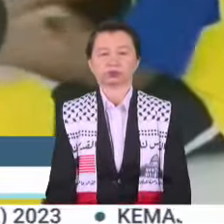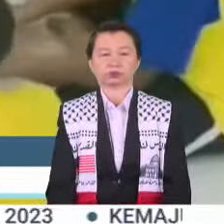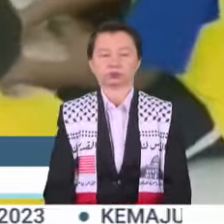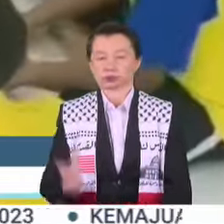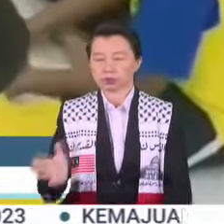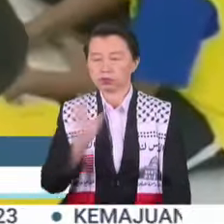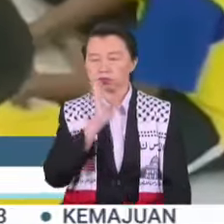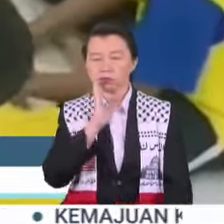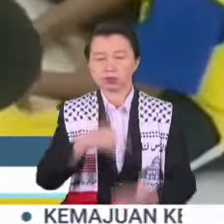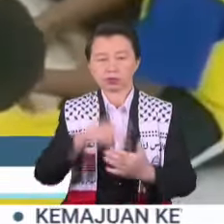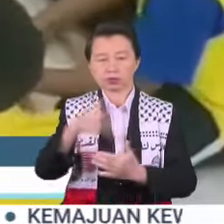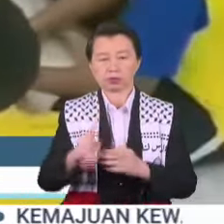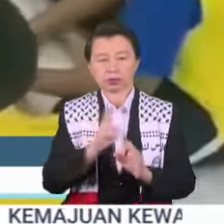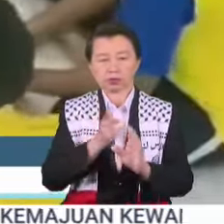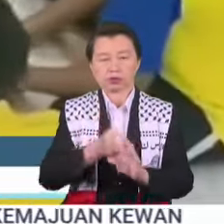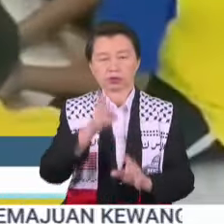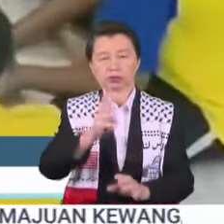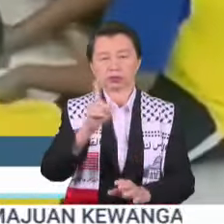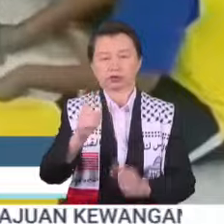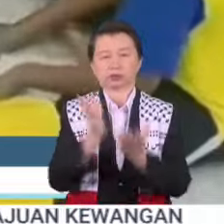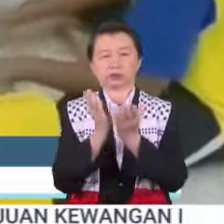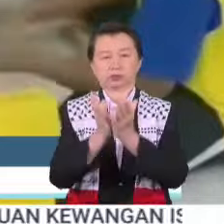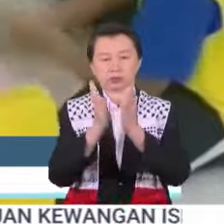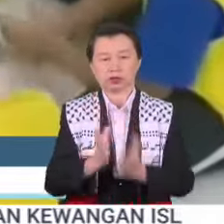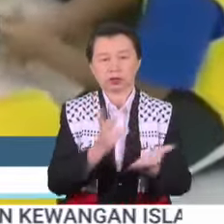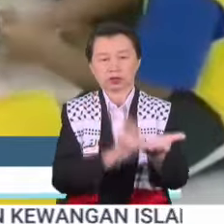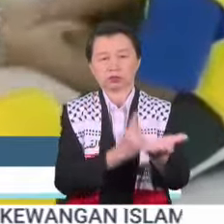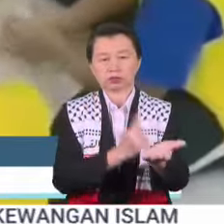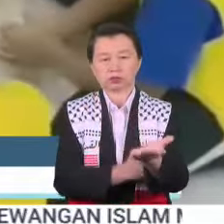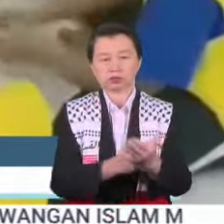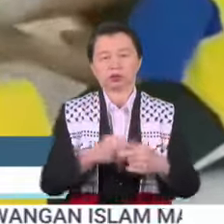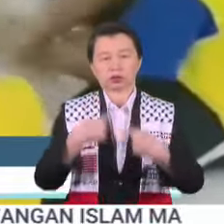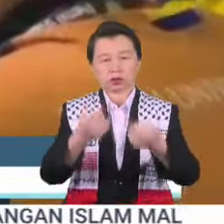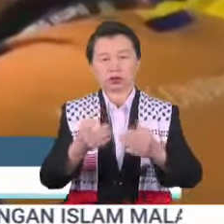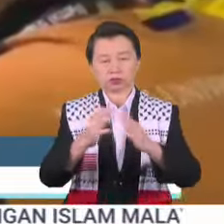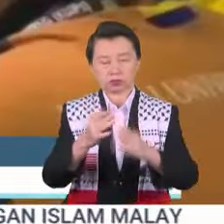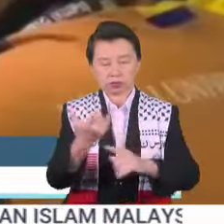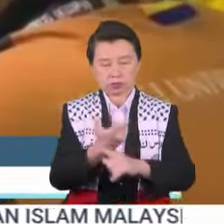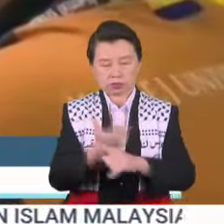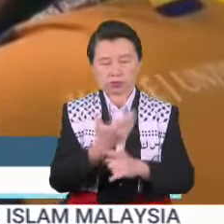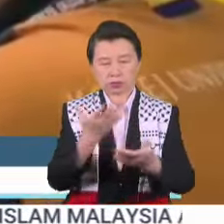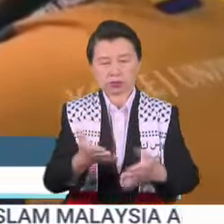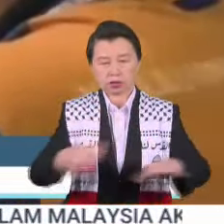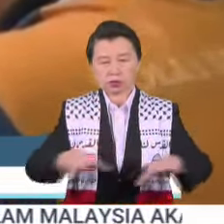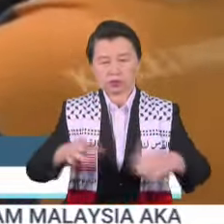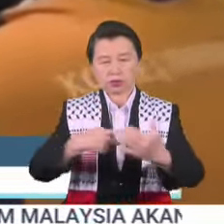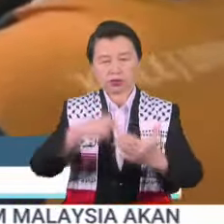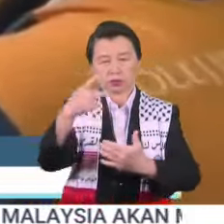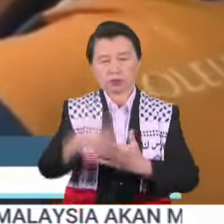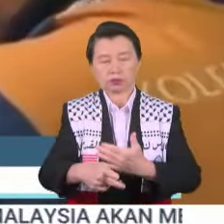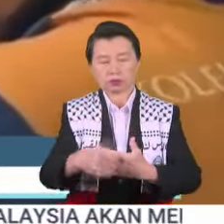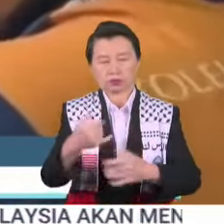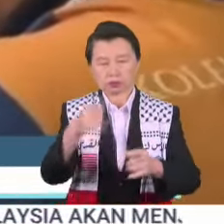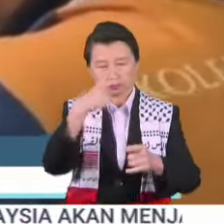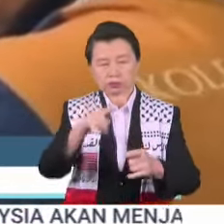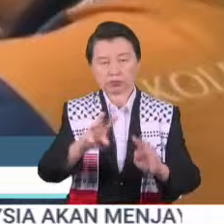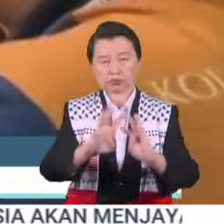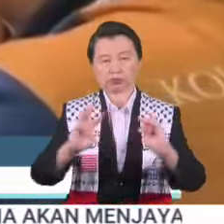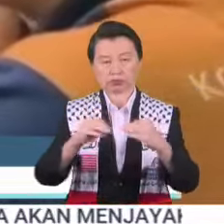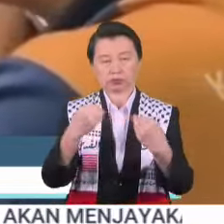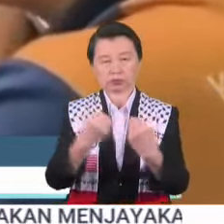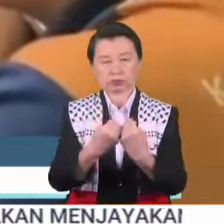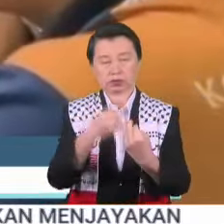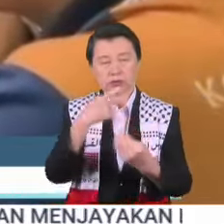Jelas beliau, program yang disertai 61 pelajar kursus khidmat ummah itu bagi melatih mereka melaksanakan program berimpak kepada